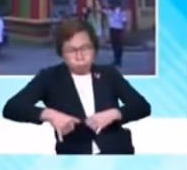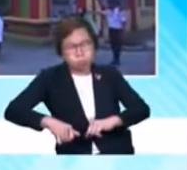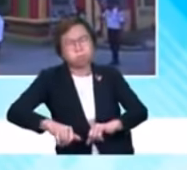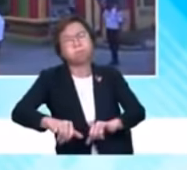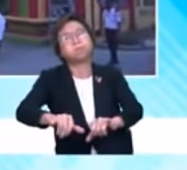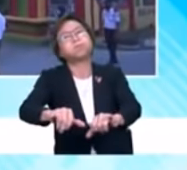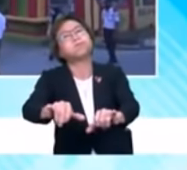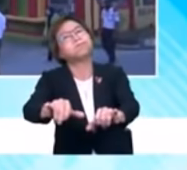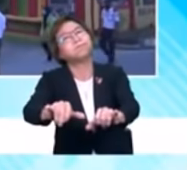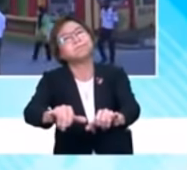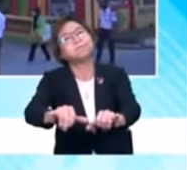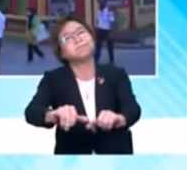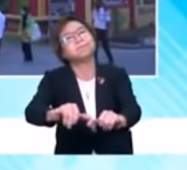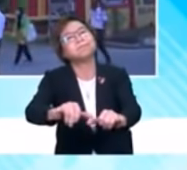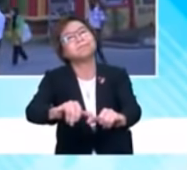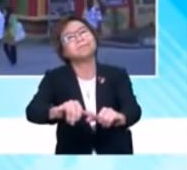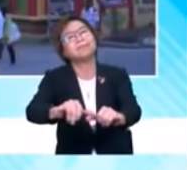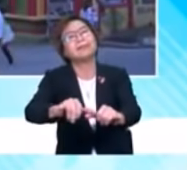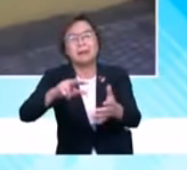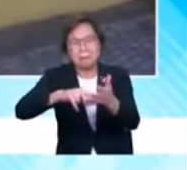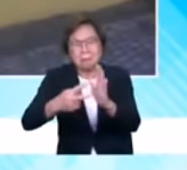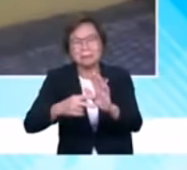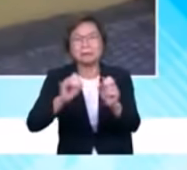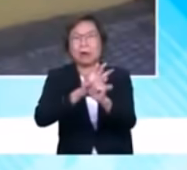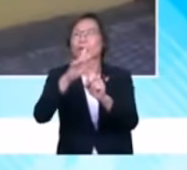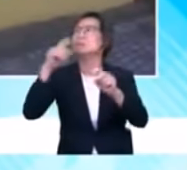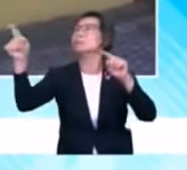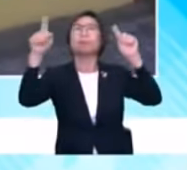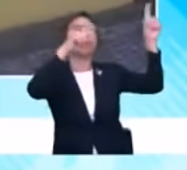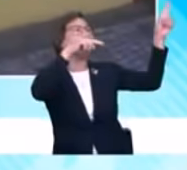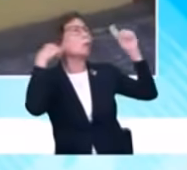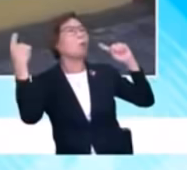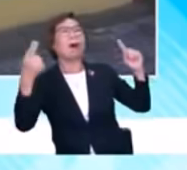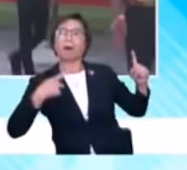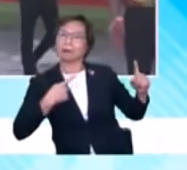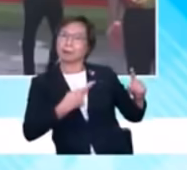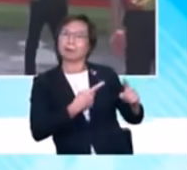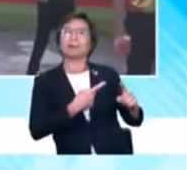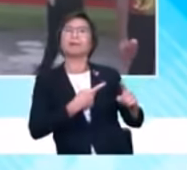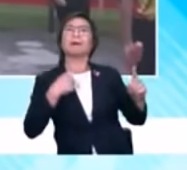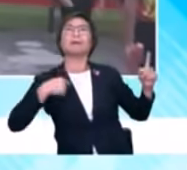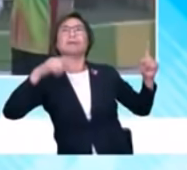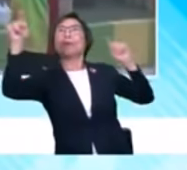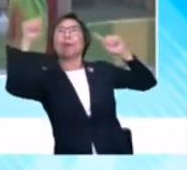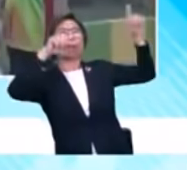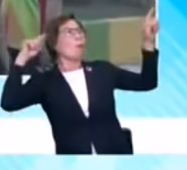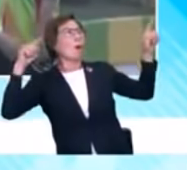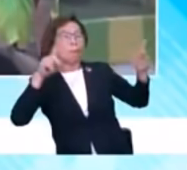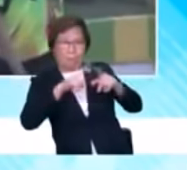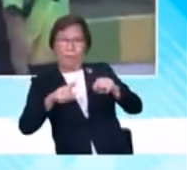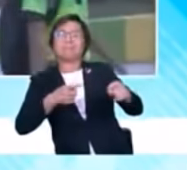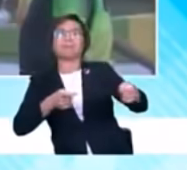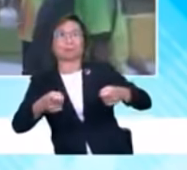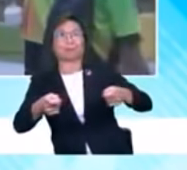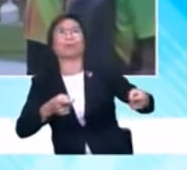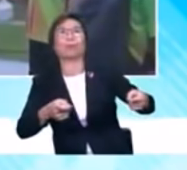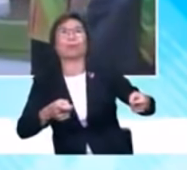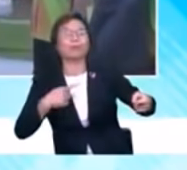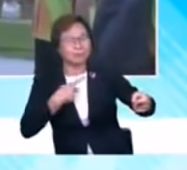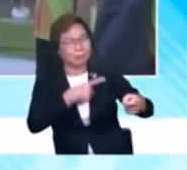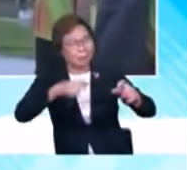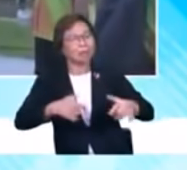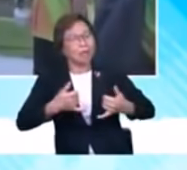kau Bigfoot ini ada di sekeliling kita namun ianya Brother dalam keadaannya terkawal